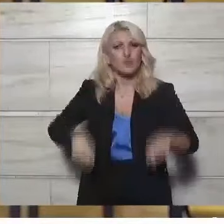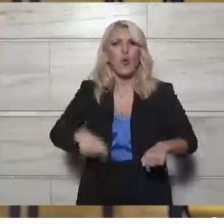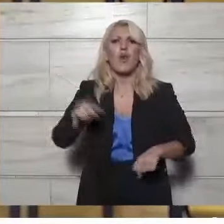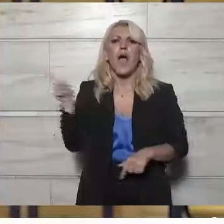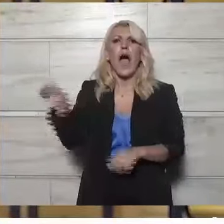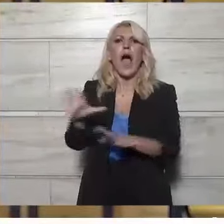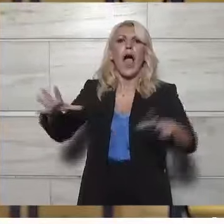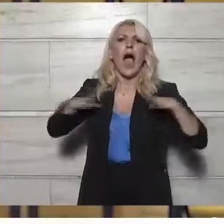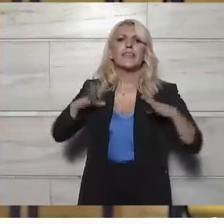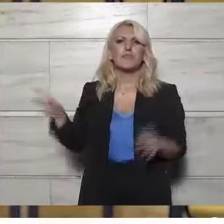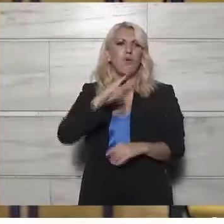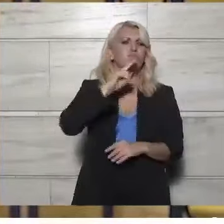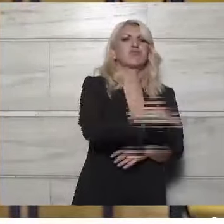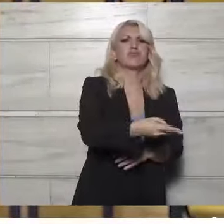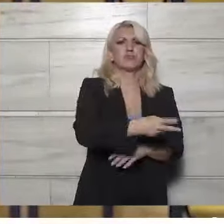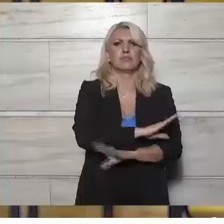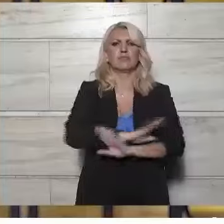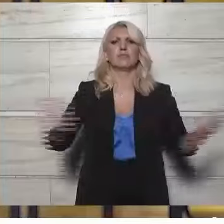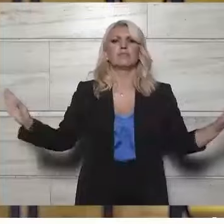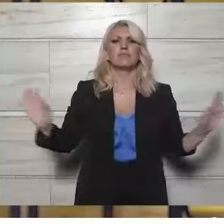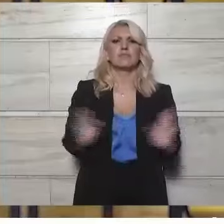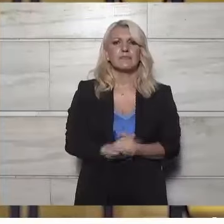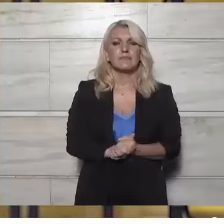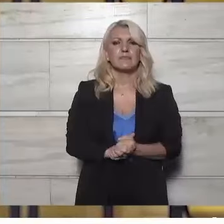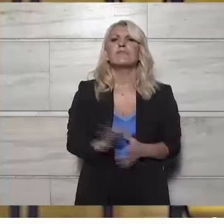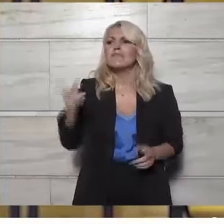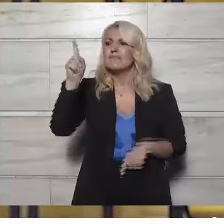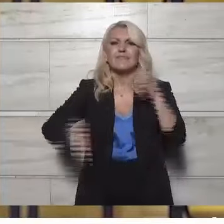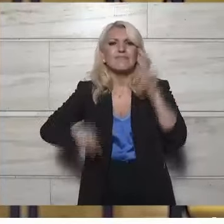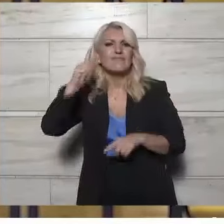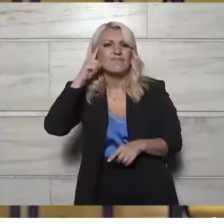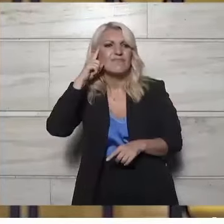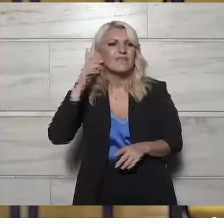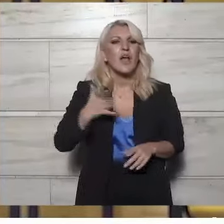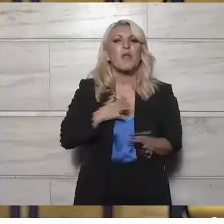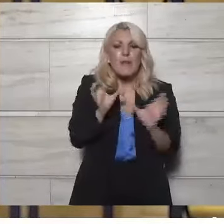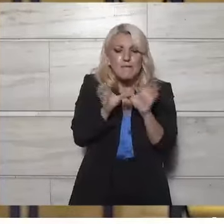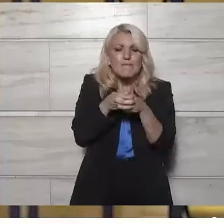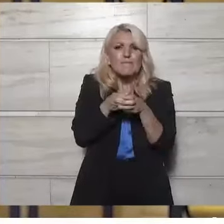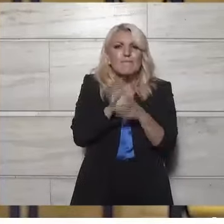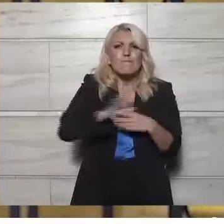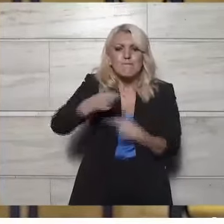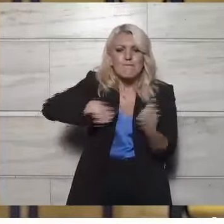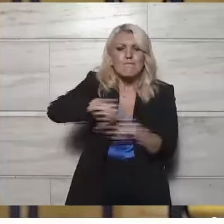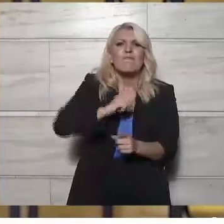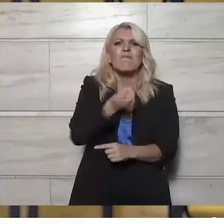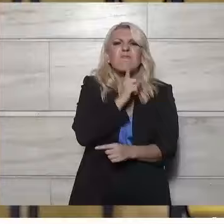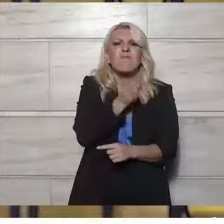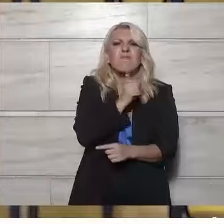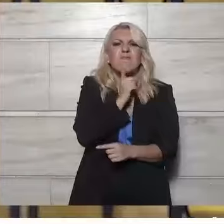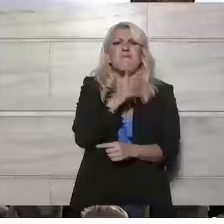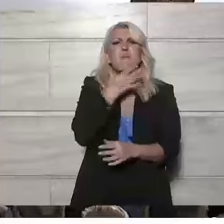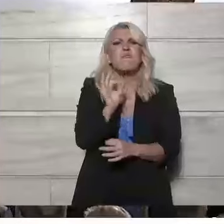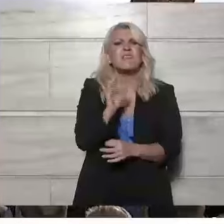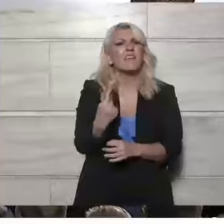περιχαρακωμένη παράταξη. Μια παράταξη κλειστή. Μια παράταξη συμπλεγματική. Και τελικά η τοπαθή.